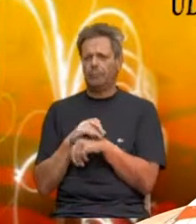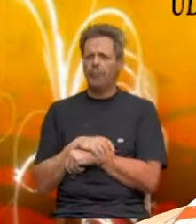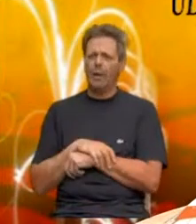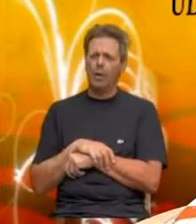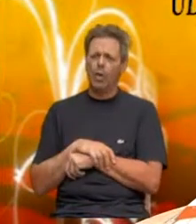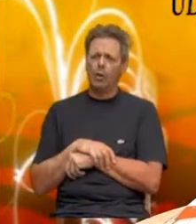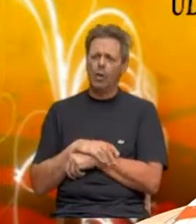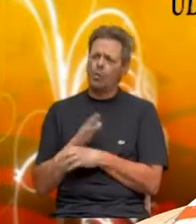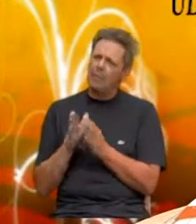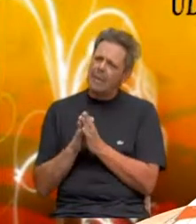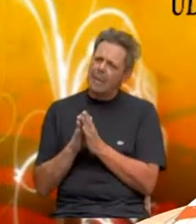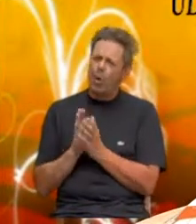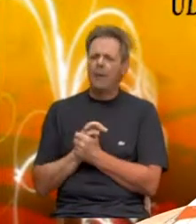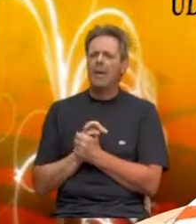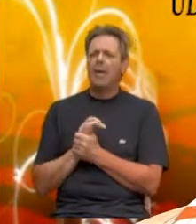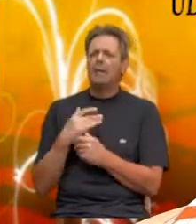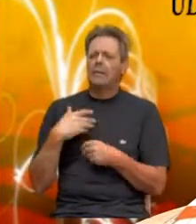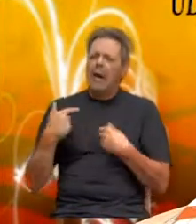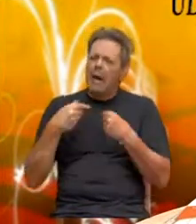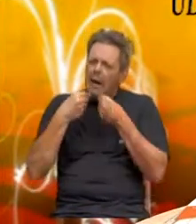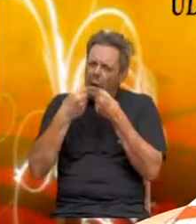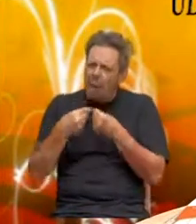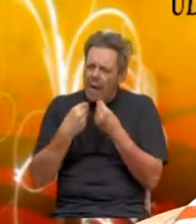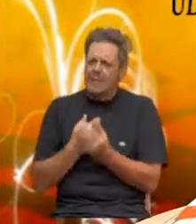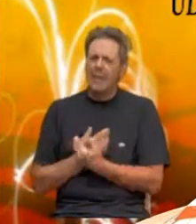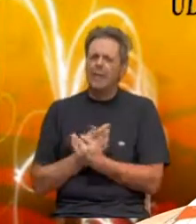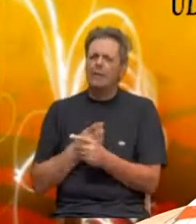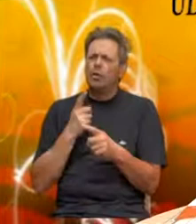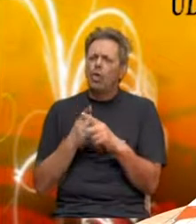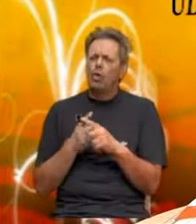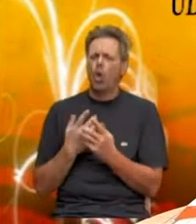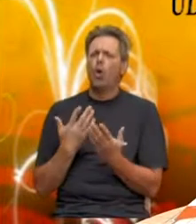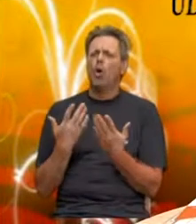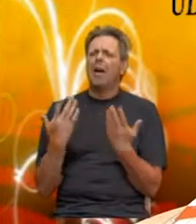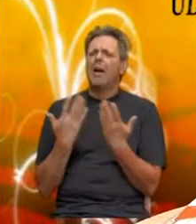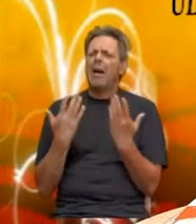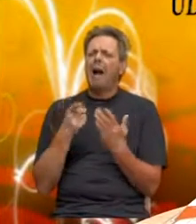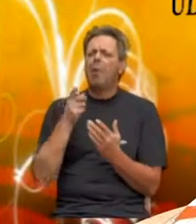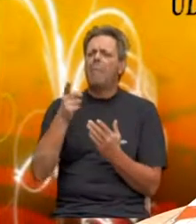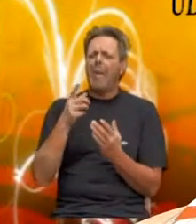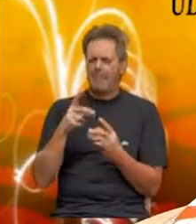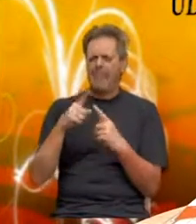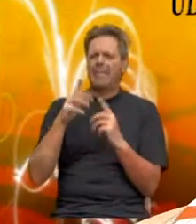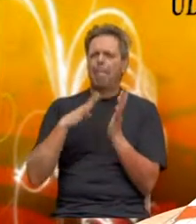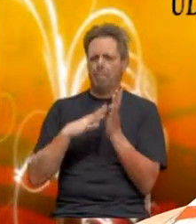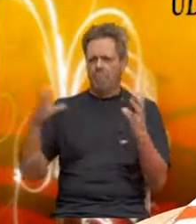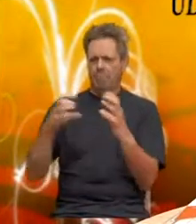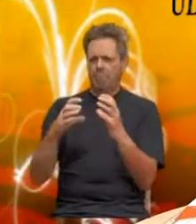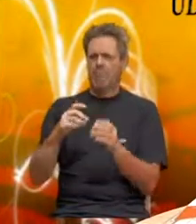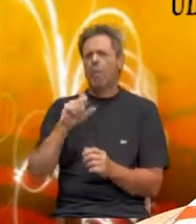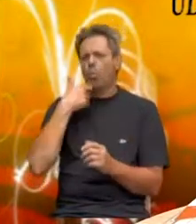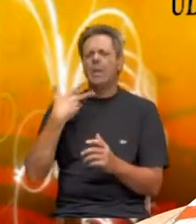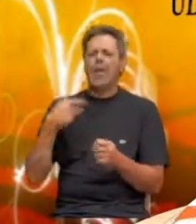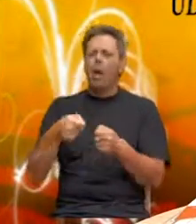Šikić još zamoliti da nam objasni točno kako njen tim je